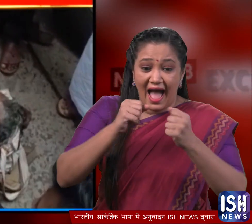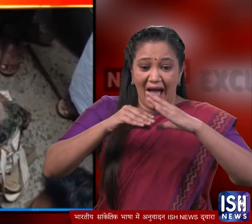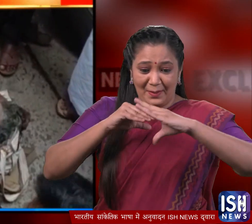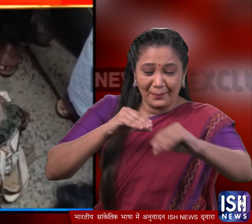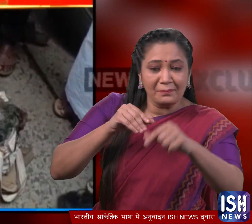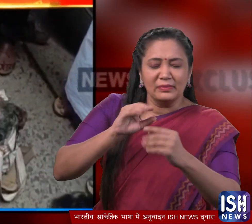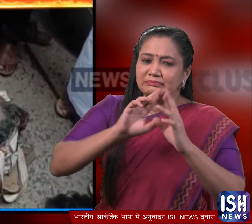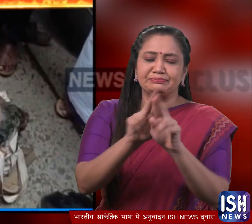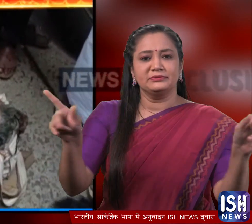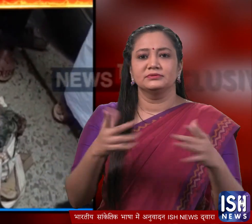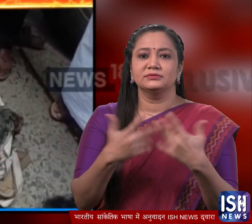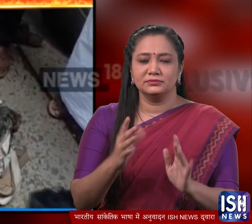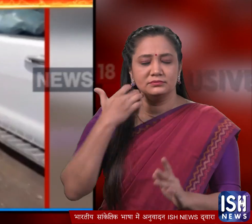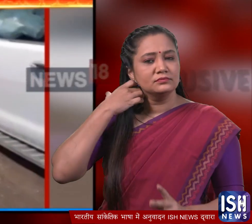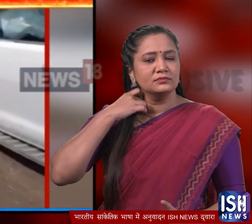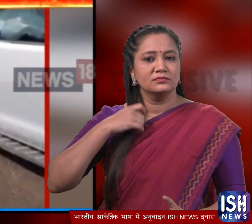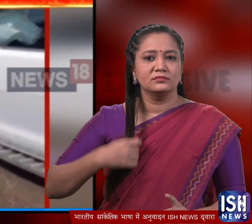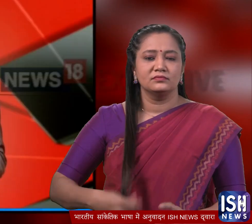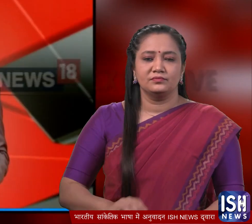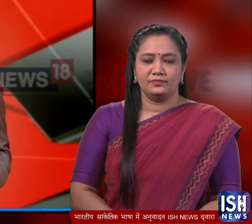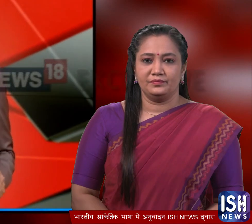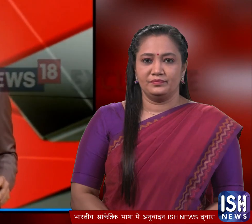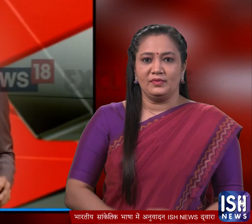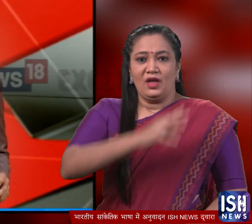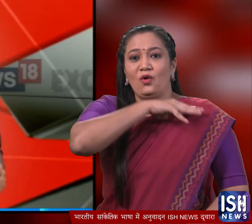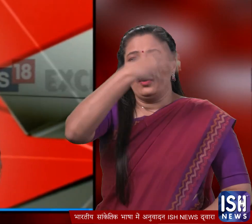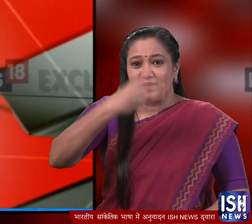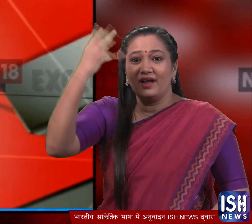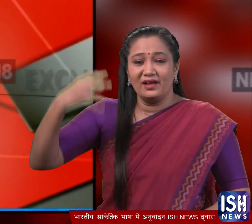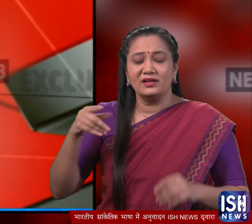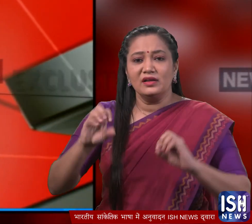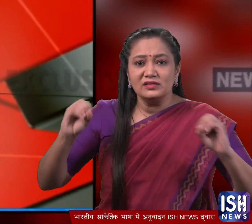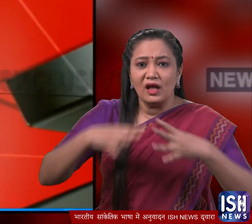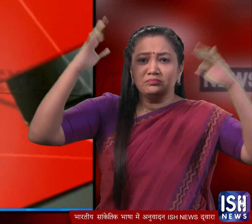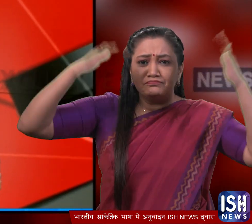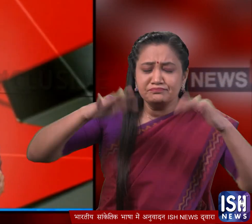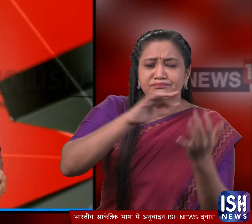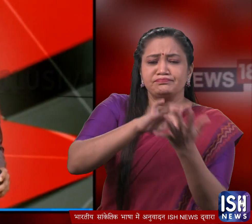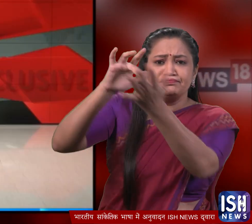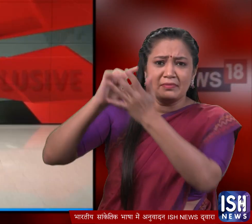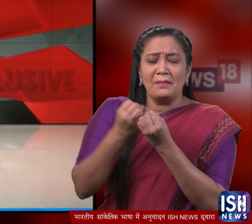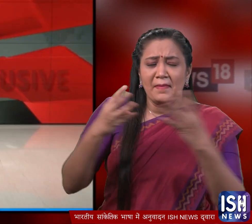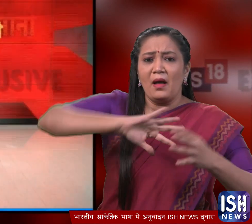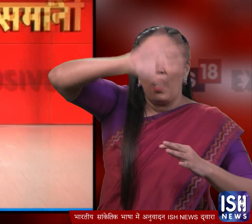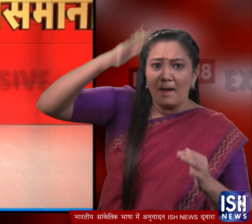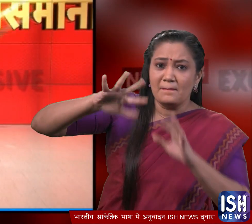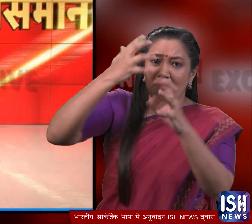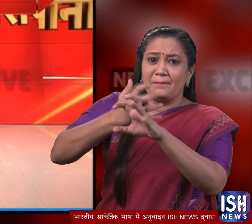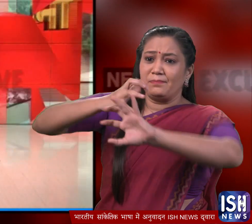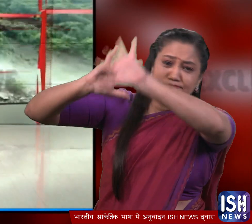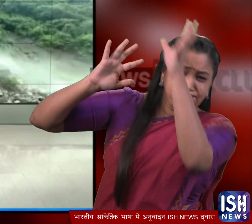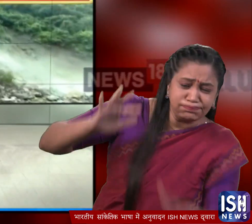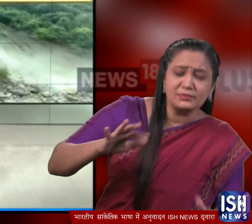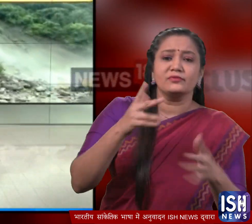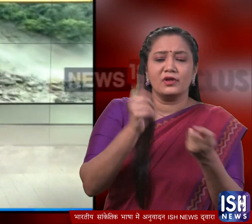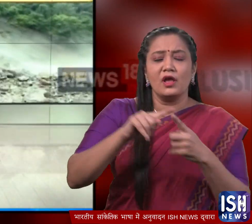के अगले हिस्से के परखचे उड़ गए। उत्तराखंड में शुरू हुई जोरदार बारिश के बीच कई जगहों पर पहाड़ खिसकने से रास्ते बंद हो